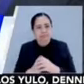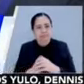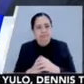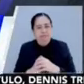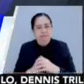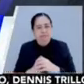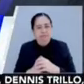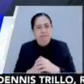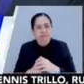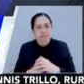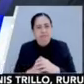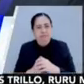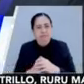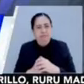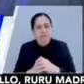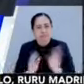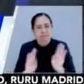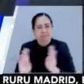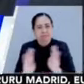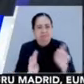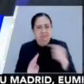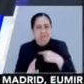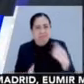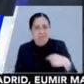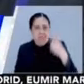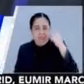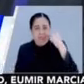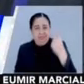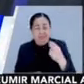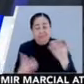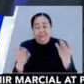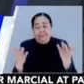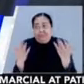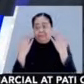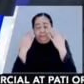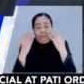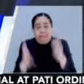yung on the part of China? Right now,